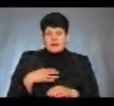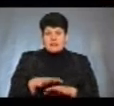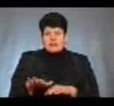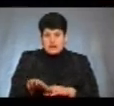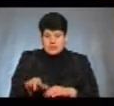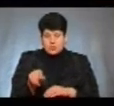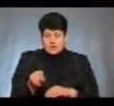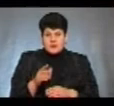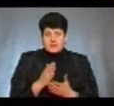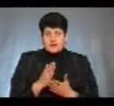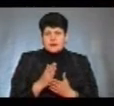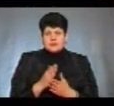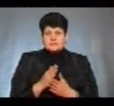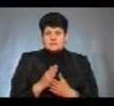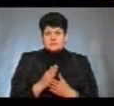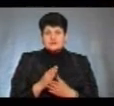знаходиться